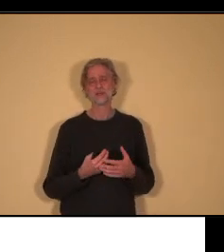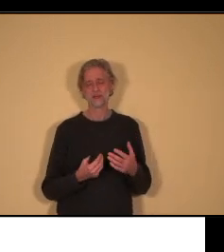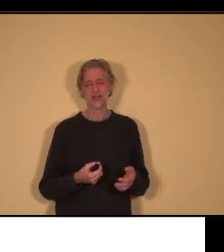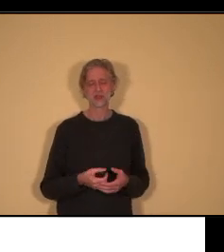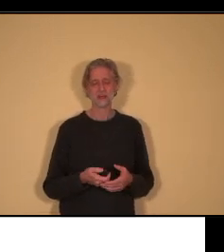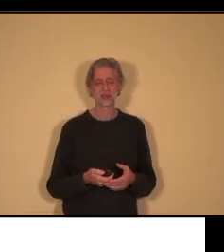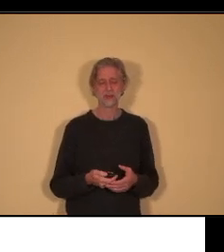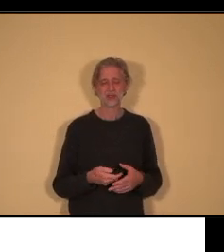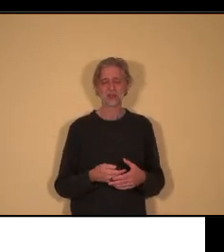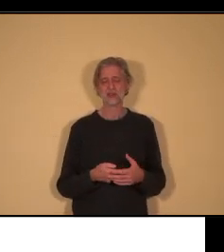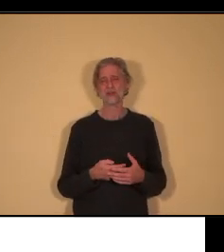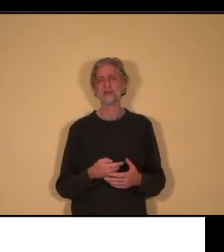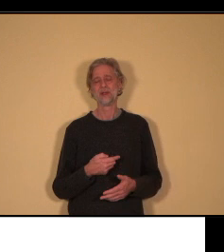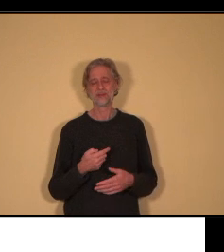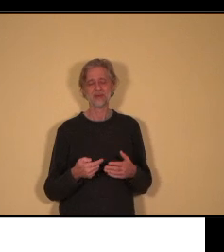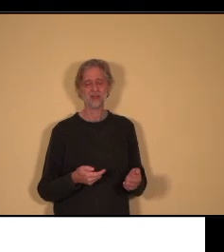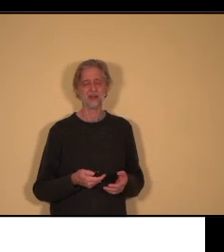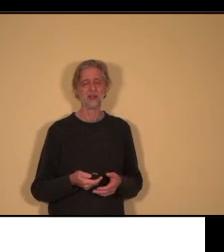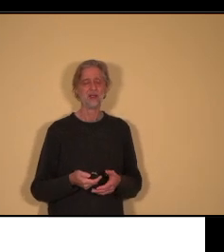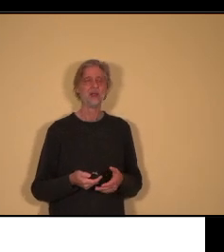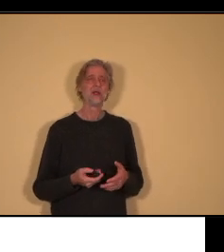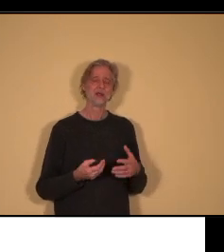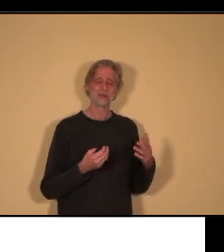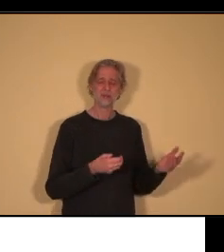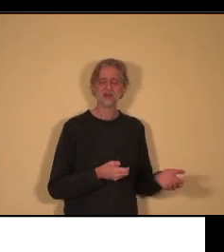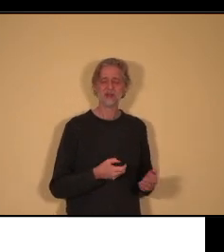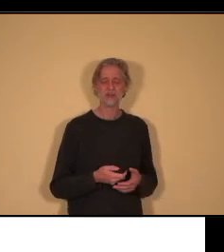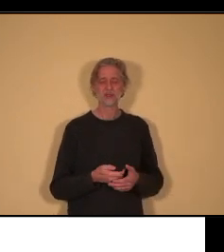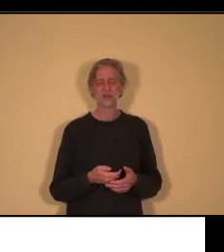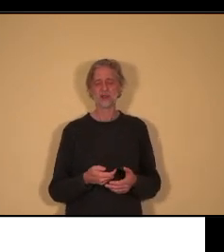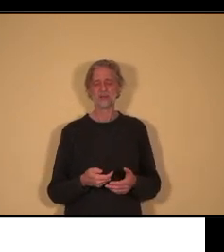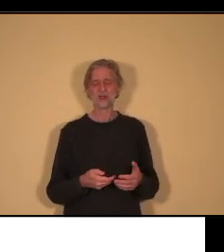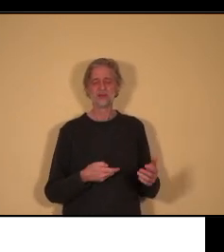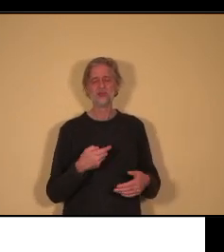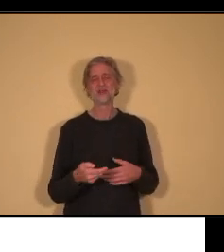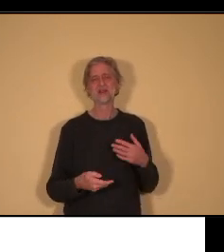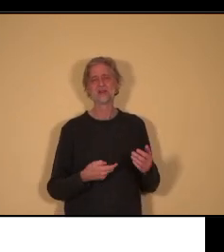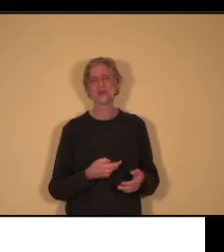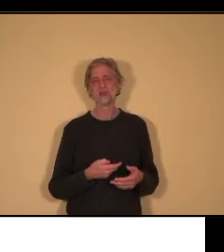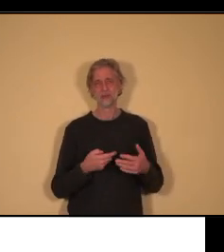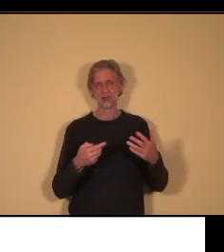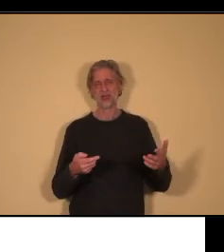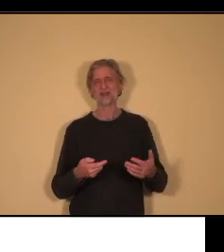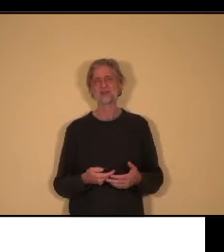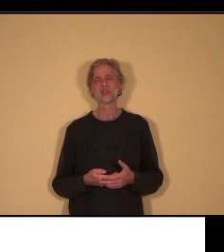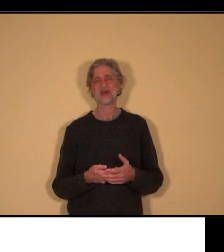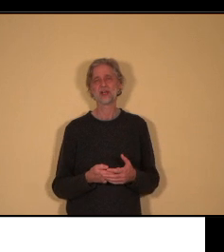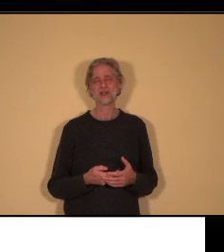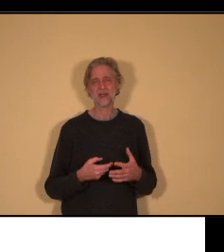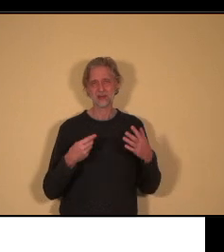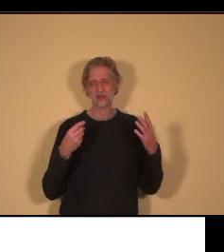in der Atmosphäre schon befindet, verwenden. Es gibt zusätzlich zu diesem